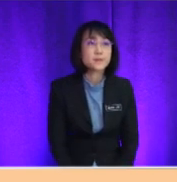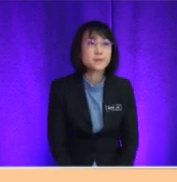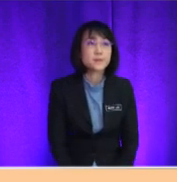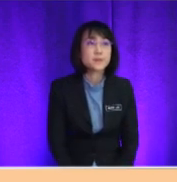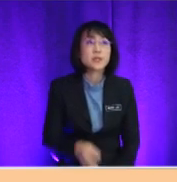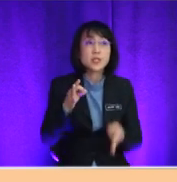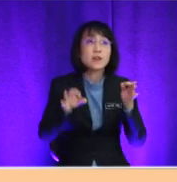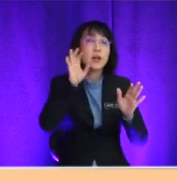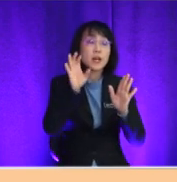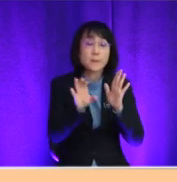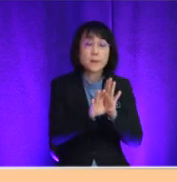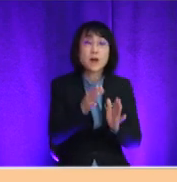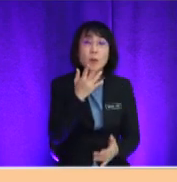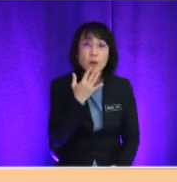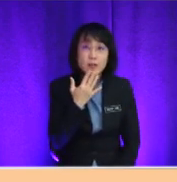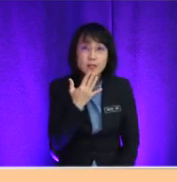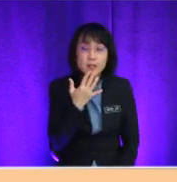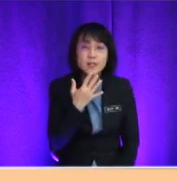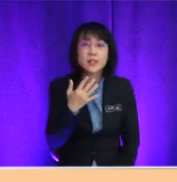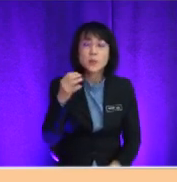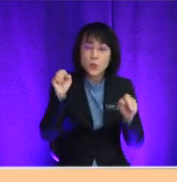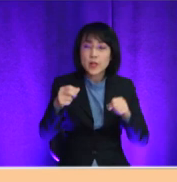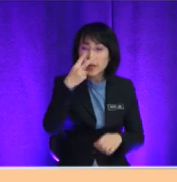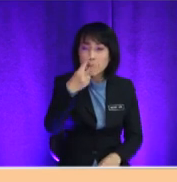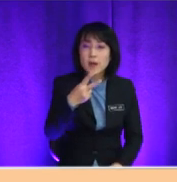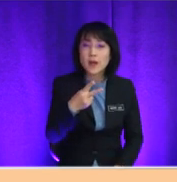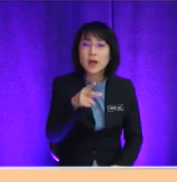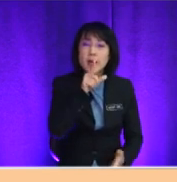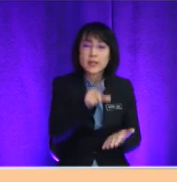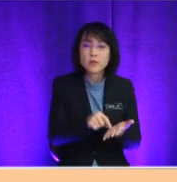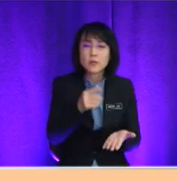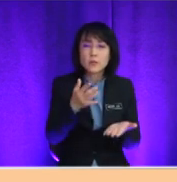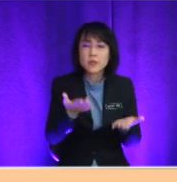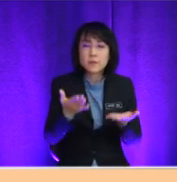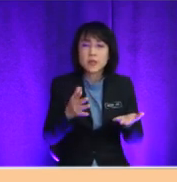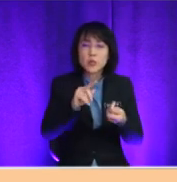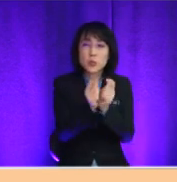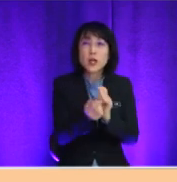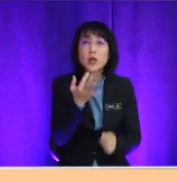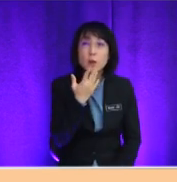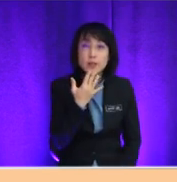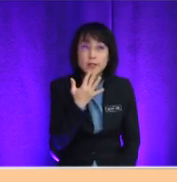bawaannya kita karena perubahan ayam itu lebam jadi duo ini bukan jawaban